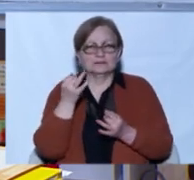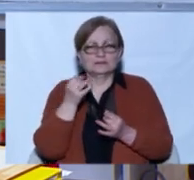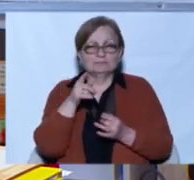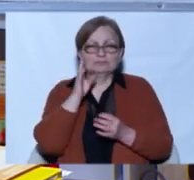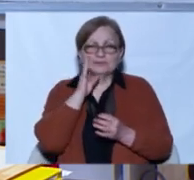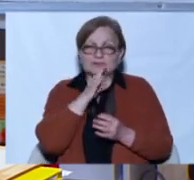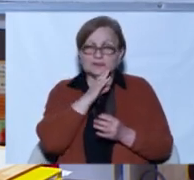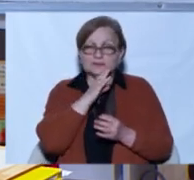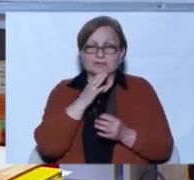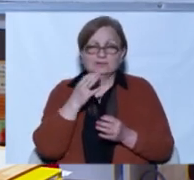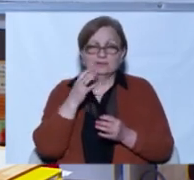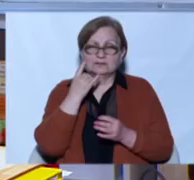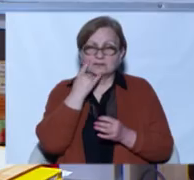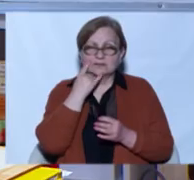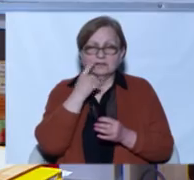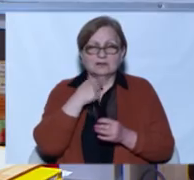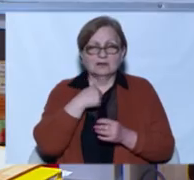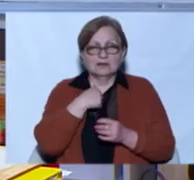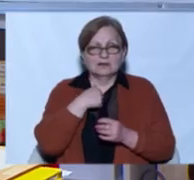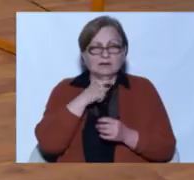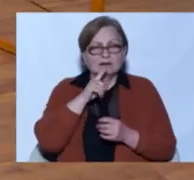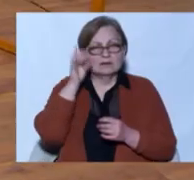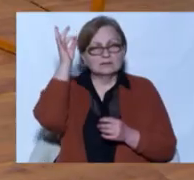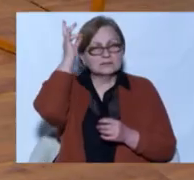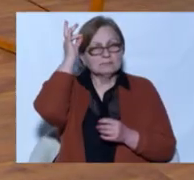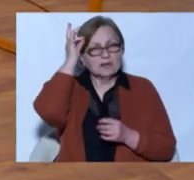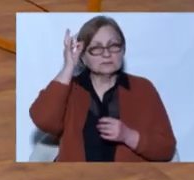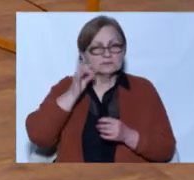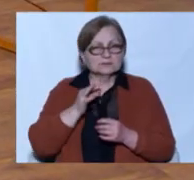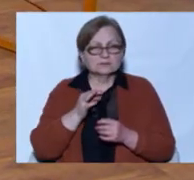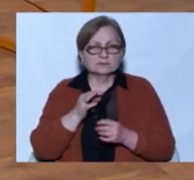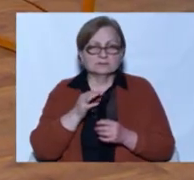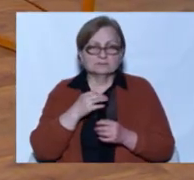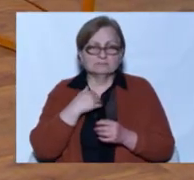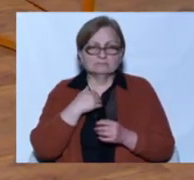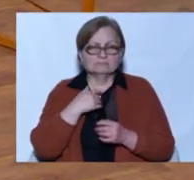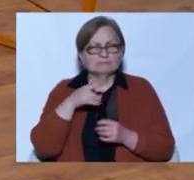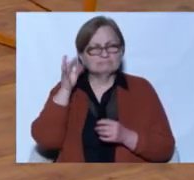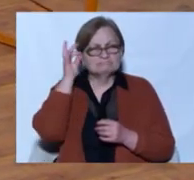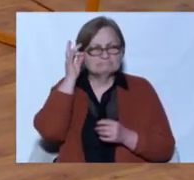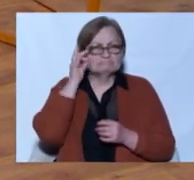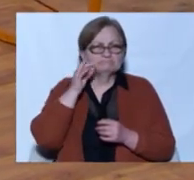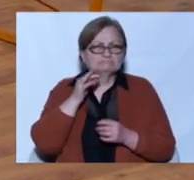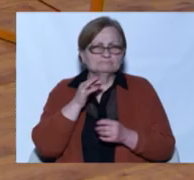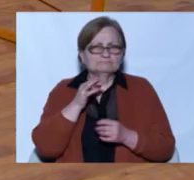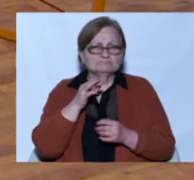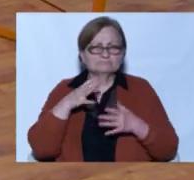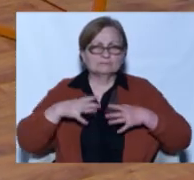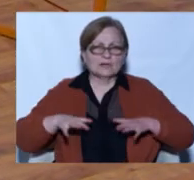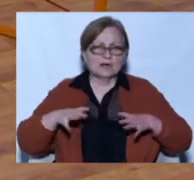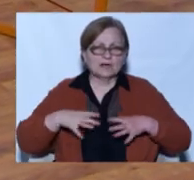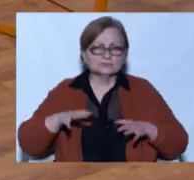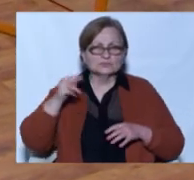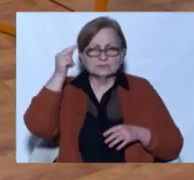ჩიტი. Რას მახსენებს ეს სათაური? მაგალითად, მე გამახსენა ქართული